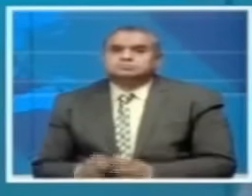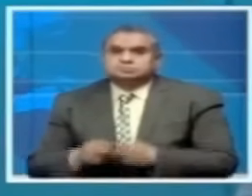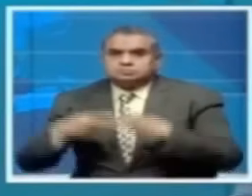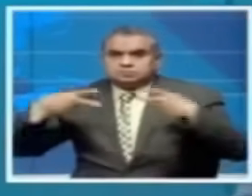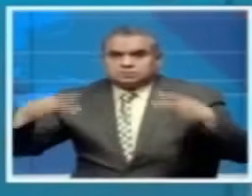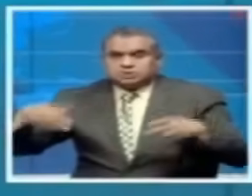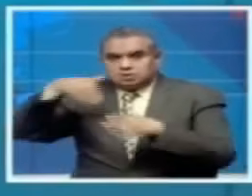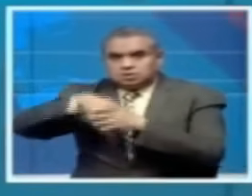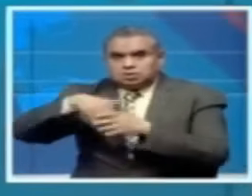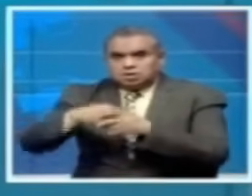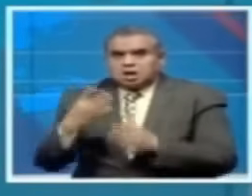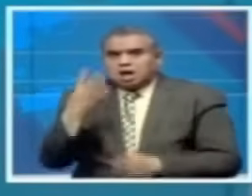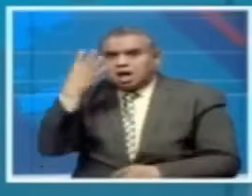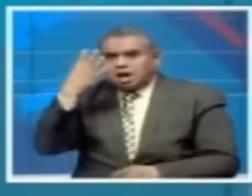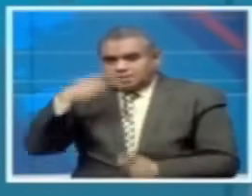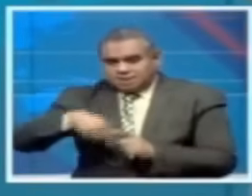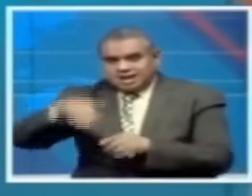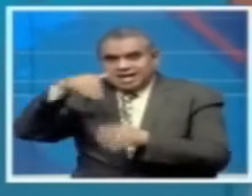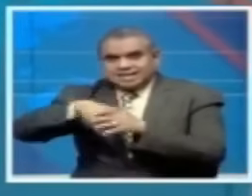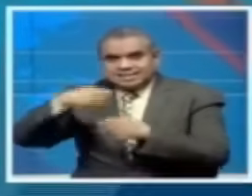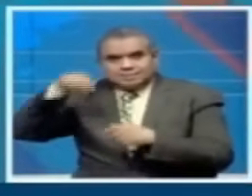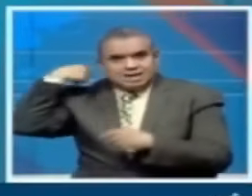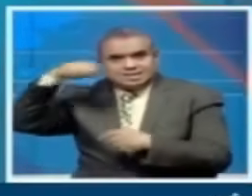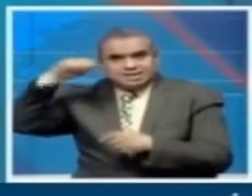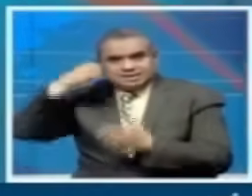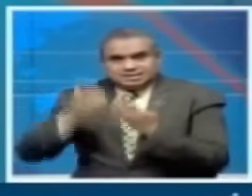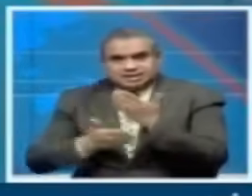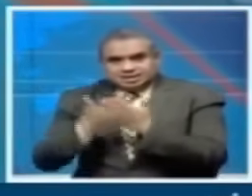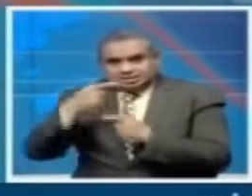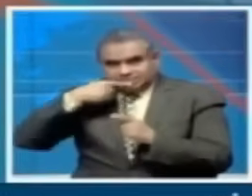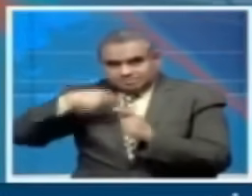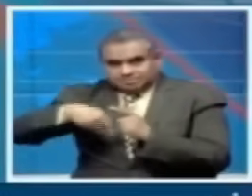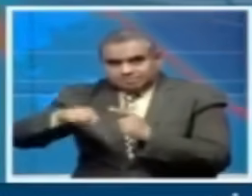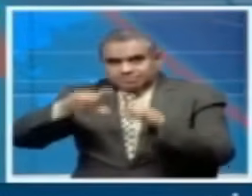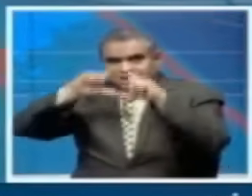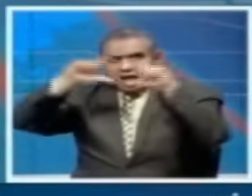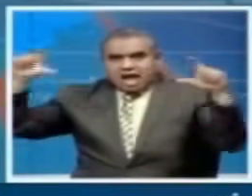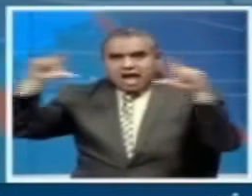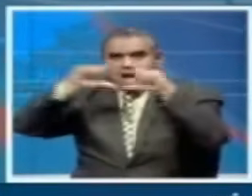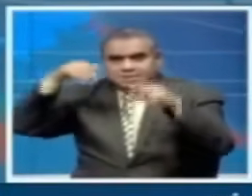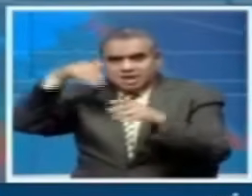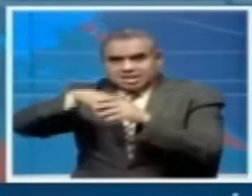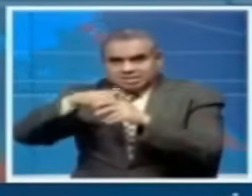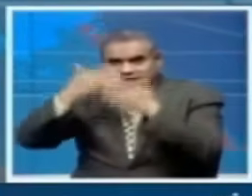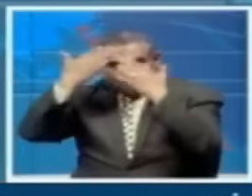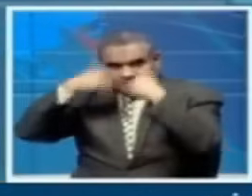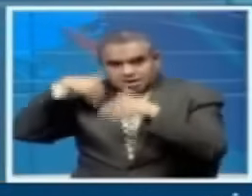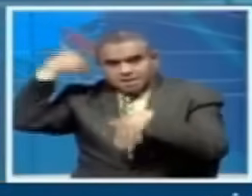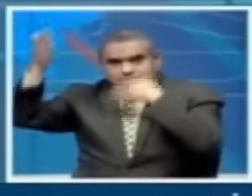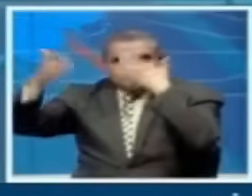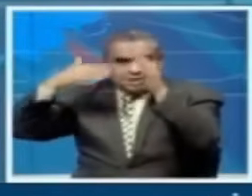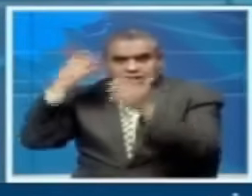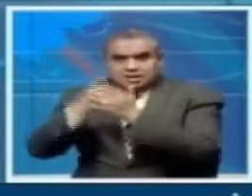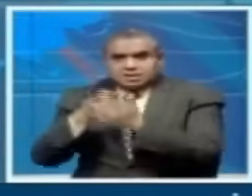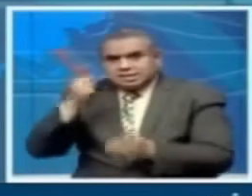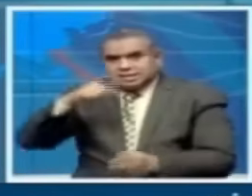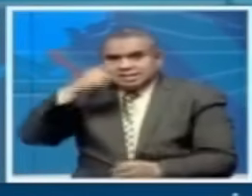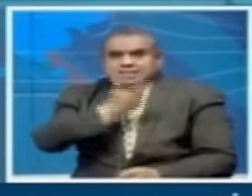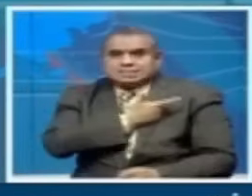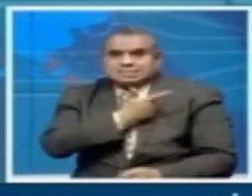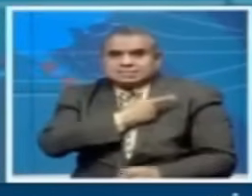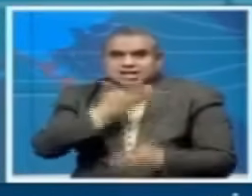ينهي المرشحون الأربعة لخوض الانتخابات الرئاسية القادمة حملاتهم الانتخابية خارج البلاد بعد غد